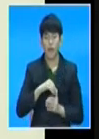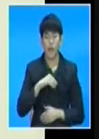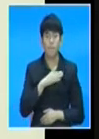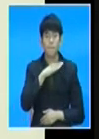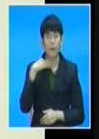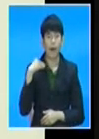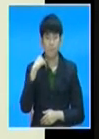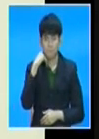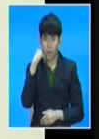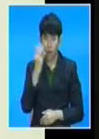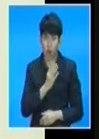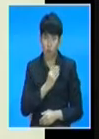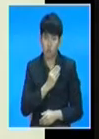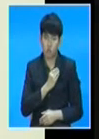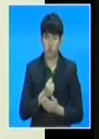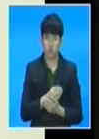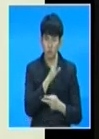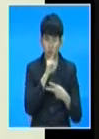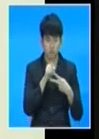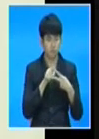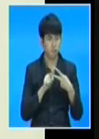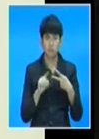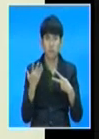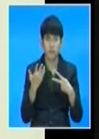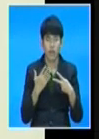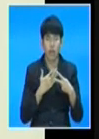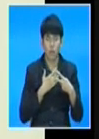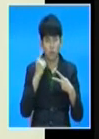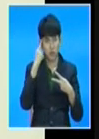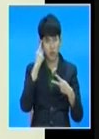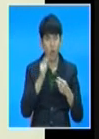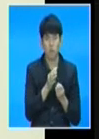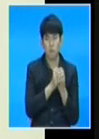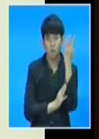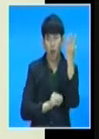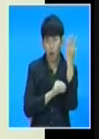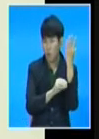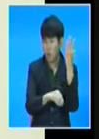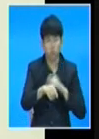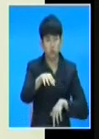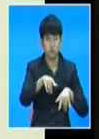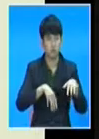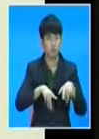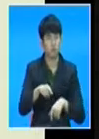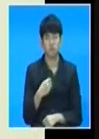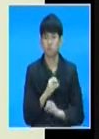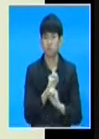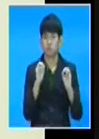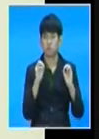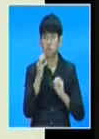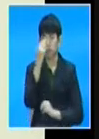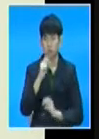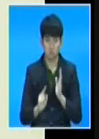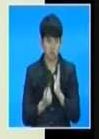ถ้าไม่มี2พุทธภาษิตนี้นะฮะหรือคำสอนเนี่ยผมคิดว่าป่าชุมชนท่านไม่เกิดอ่ะท่านต้องสร้างตรงนี้ให้ได้ก่อนน